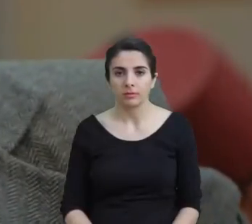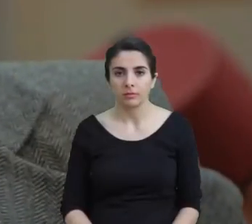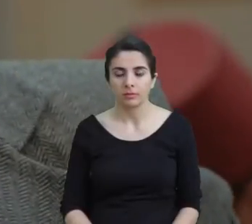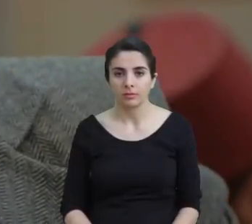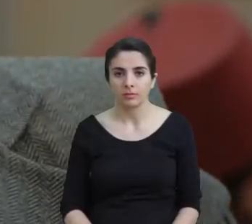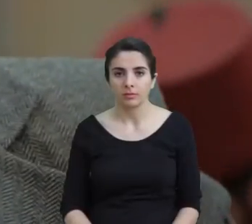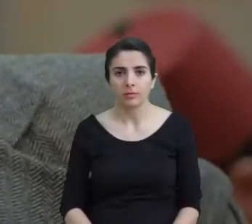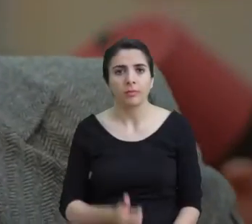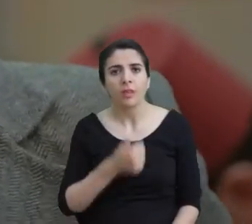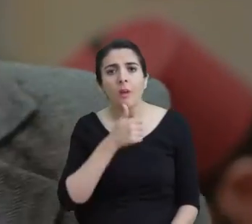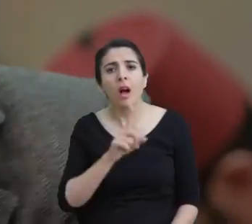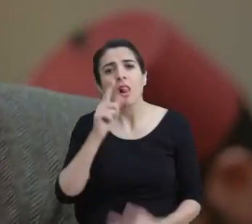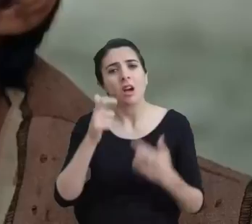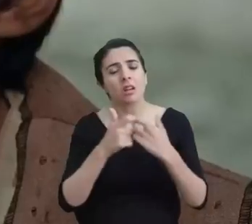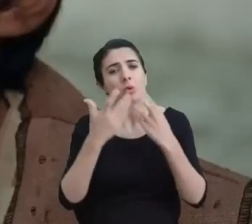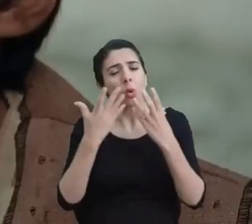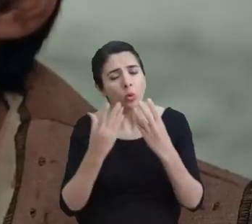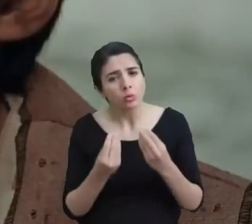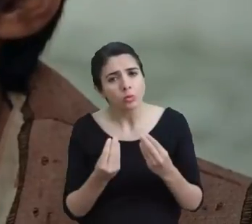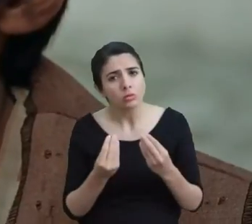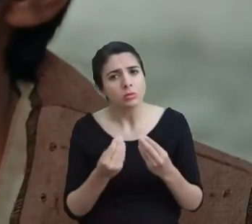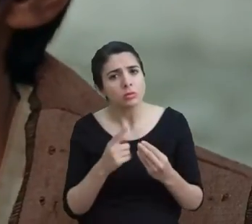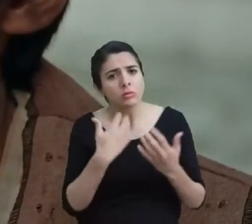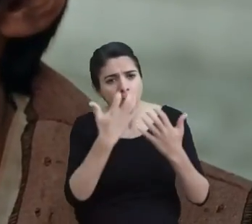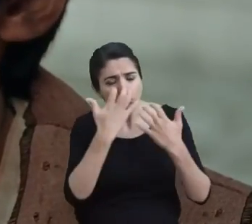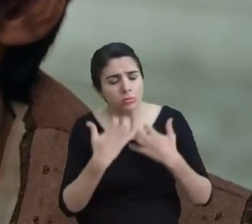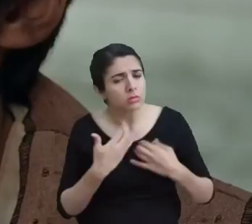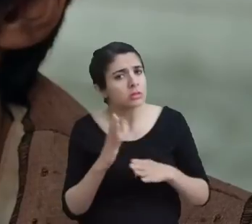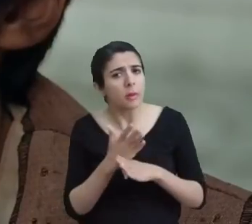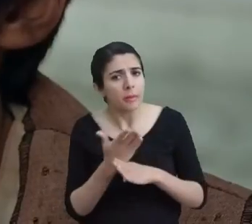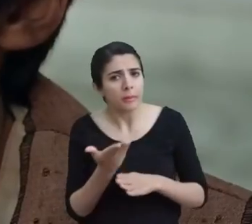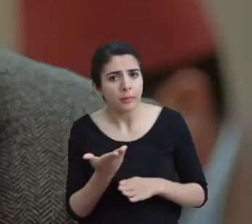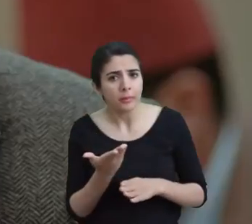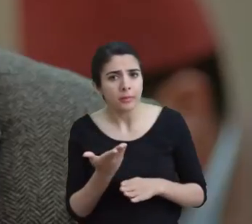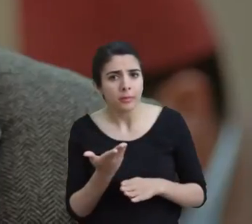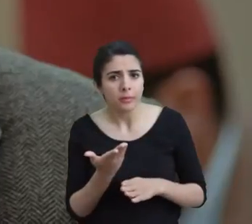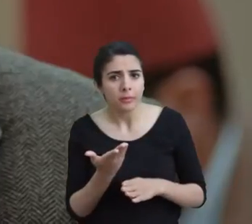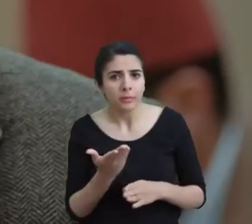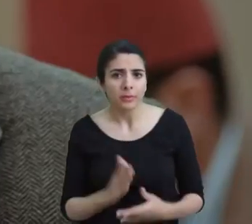parlak yüzlü bir adam. Abi Allah razı olsun da bana bu kıyığı neden yaptın?